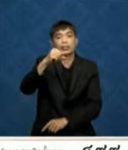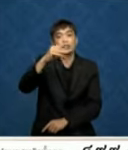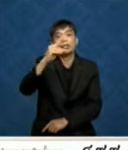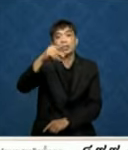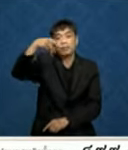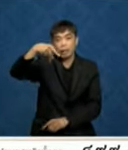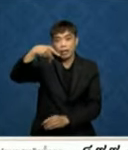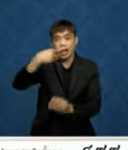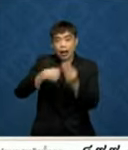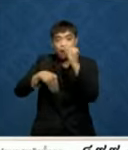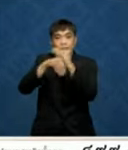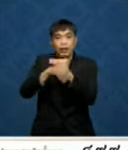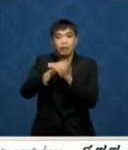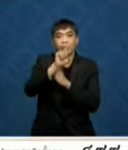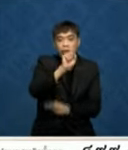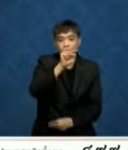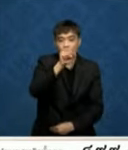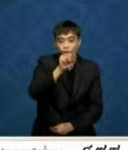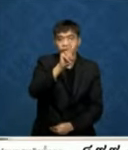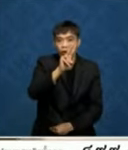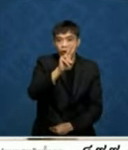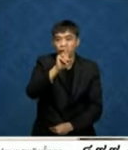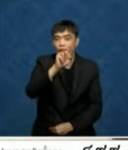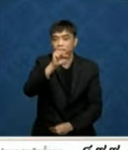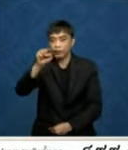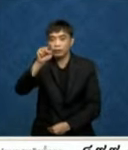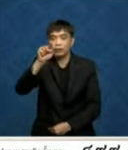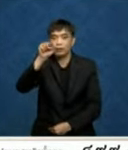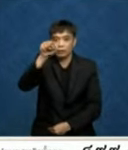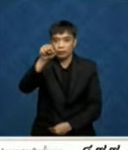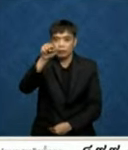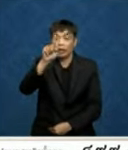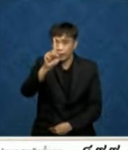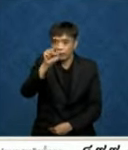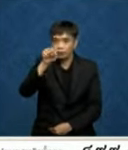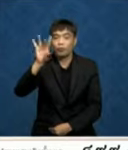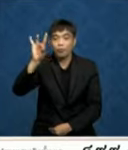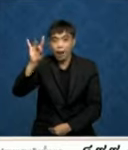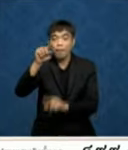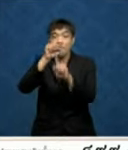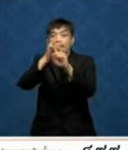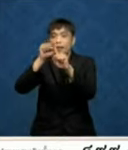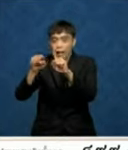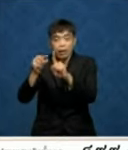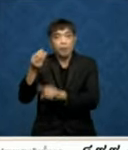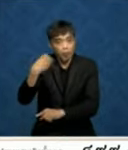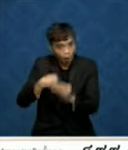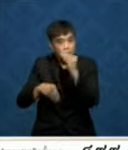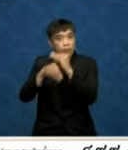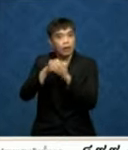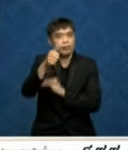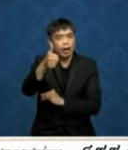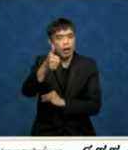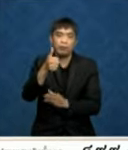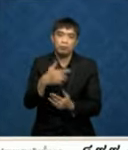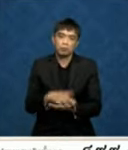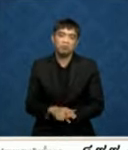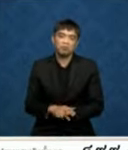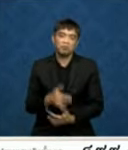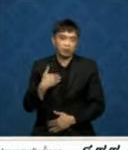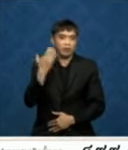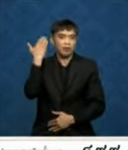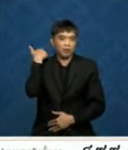ง 1.8% ที่บอกว่าน่ากังขาเพราะว่าใน2สัปดาห์ที่ผ่านมาระหว่างที่ผมปฏิบัติหน้าที่เป็นกรรมาธิการนะครับเราพบว่าตัวเล